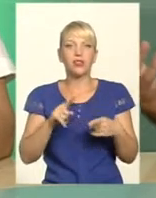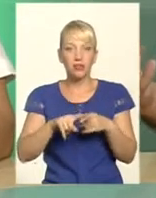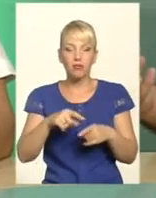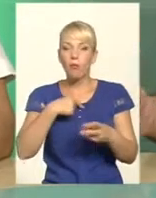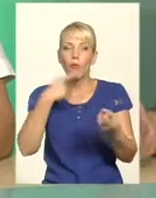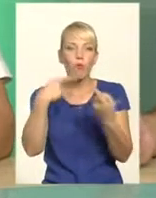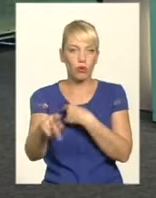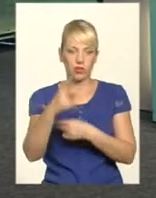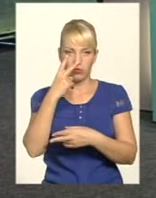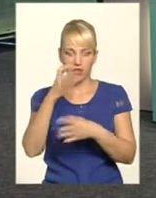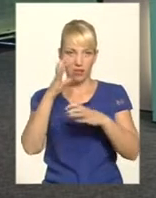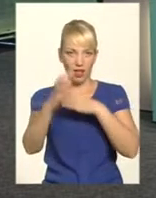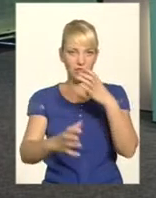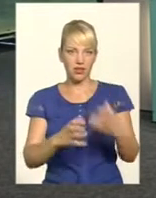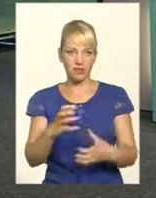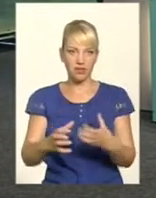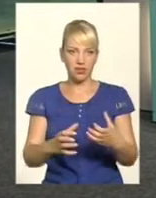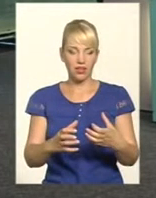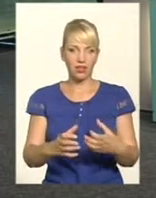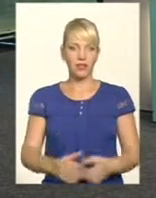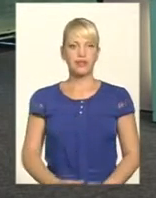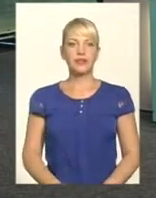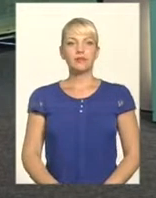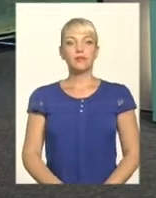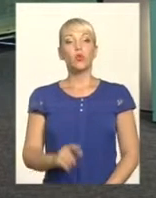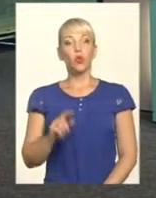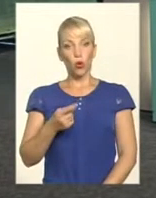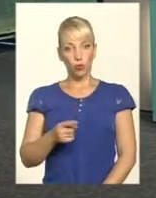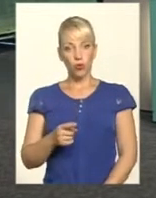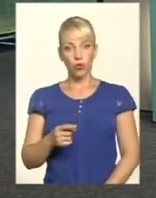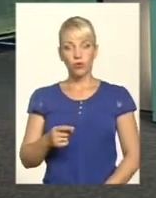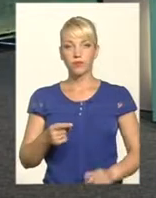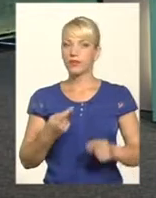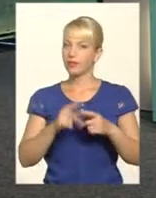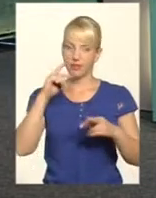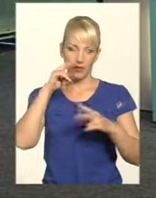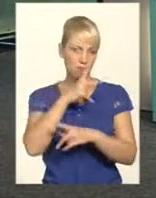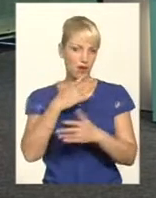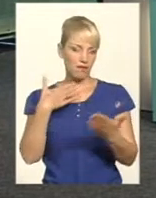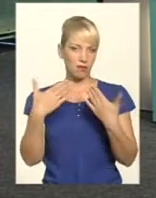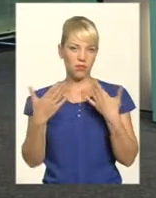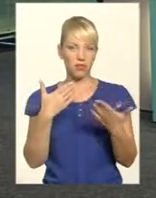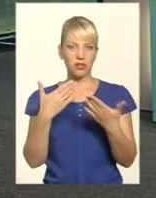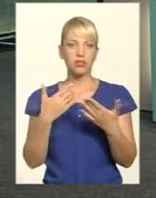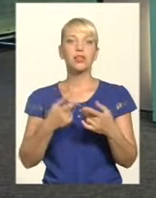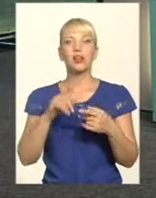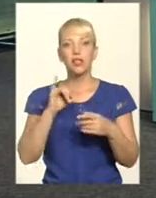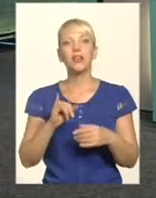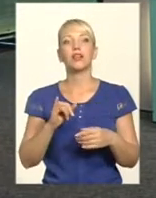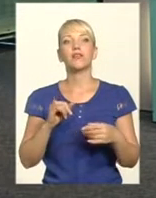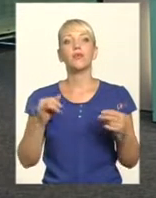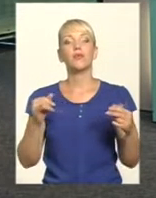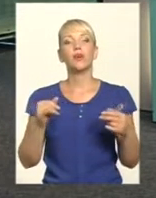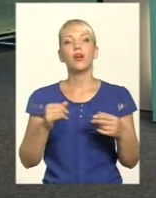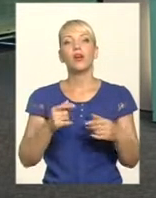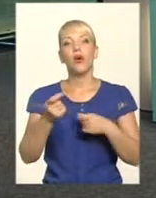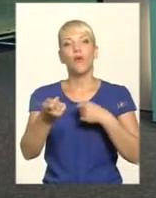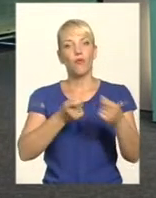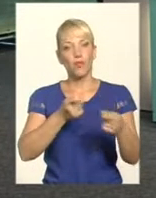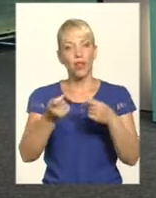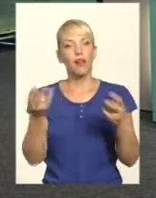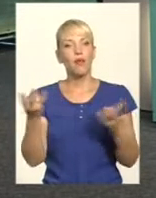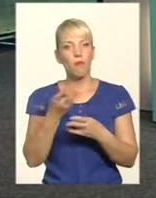іншому дивишся на світ. Так, зовсім по-іншому. Тому кажу, це неправильний підхід, це чуть-чуть неправильно. І можливо, можна владці, чуть-чуть